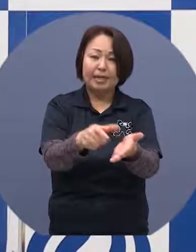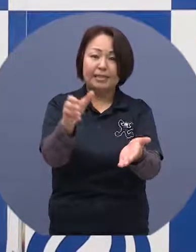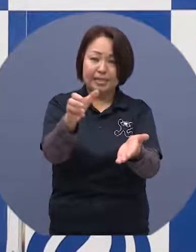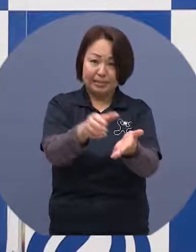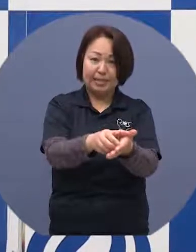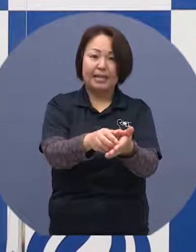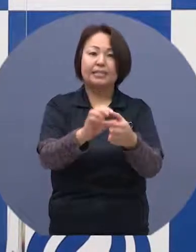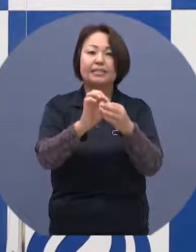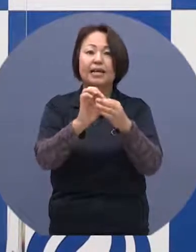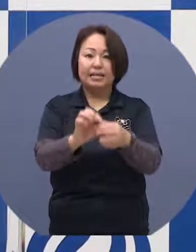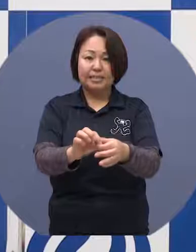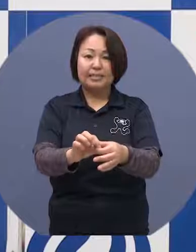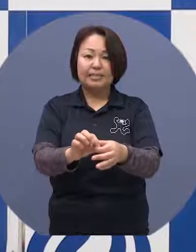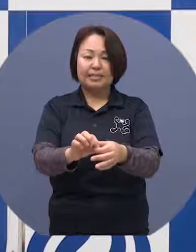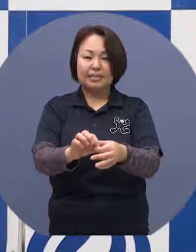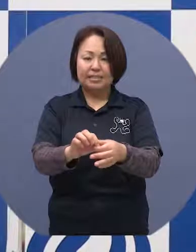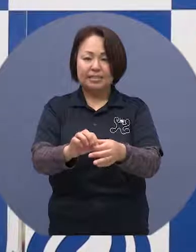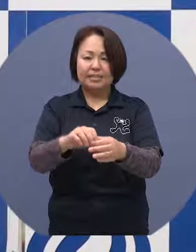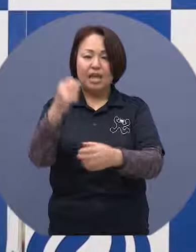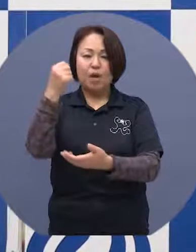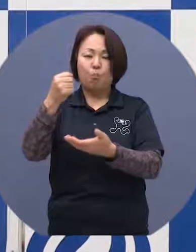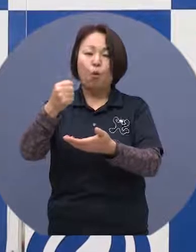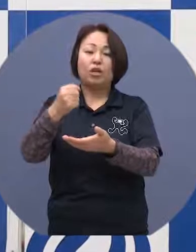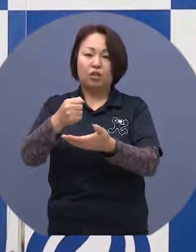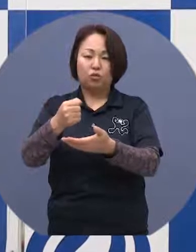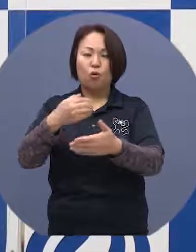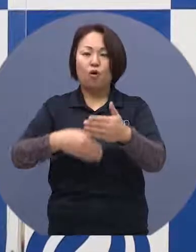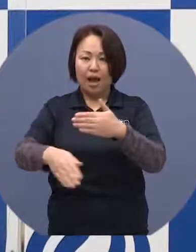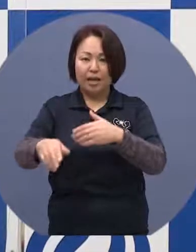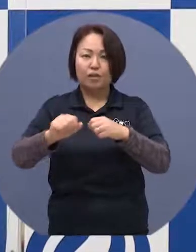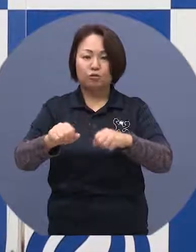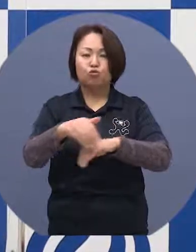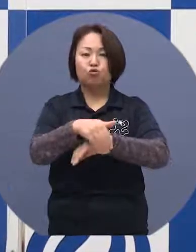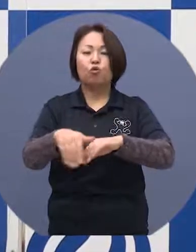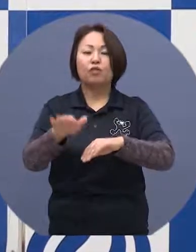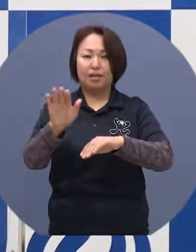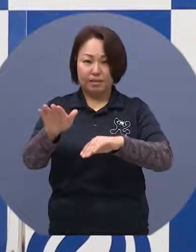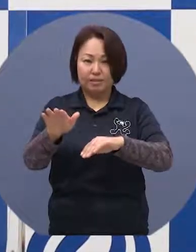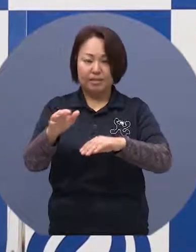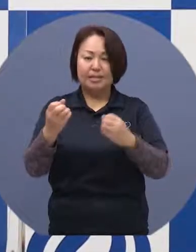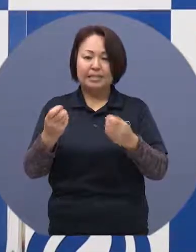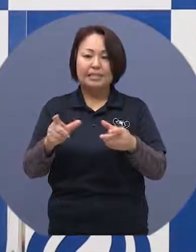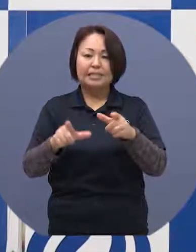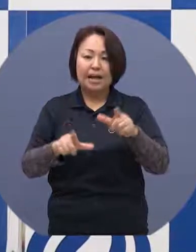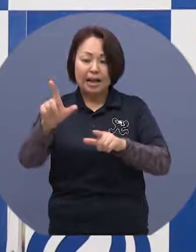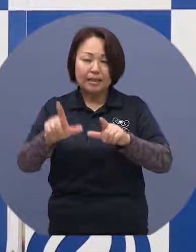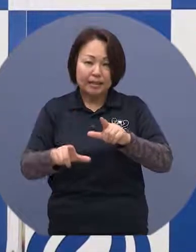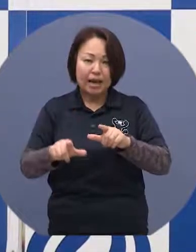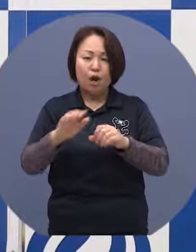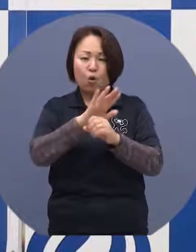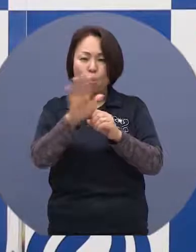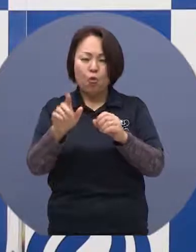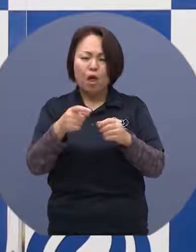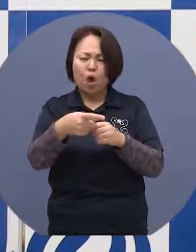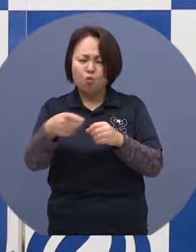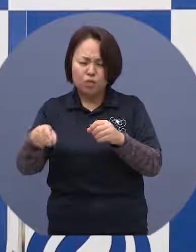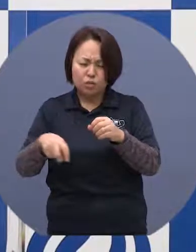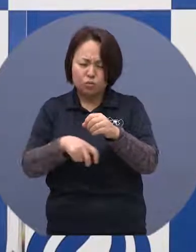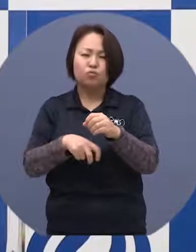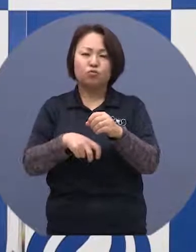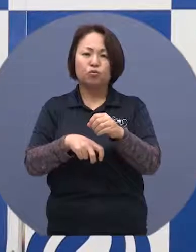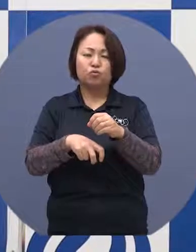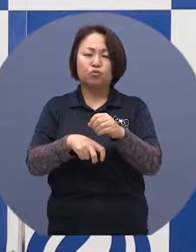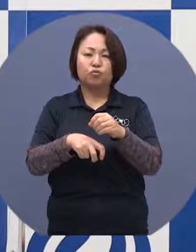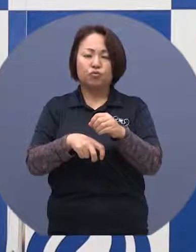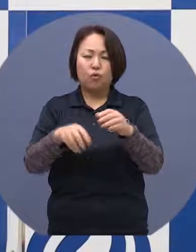になっておりますあの非常にですね新型コロナウイルスの影響によりまして市内の各店舗